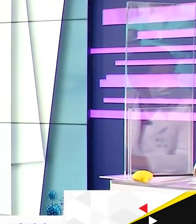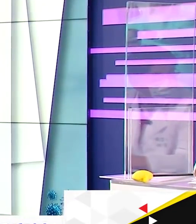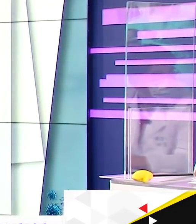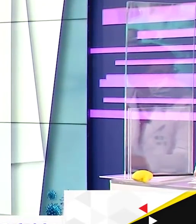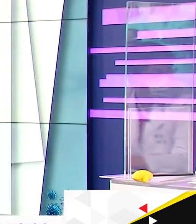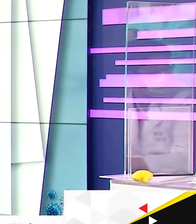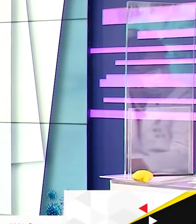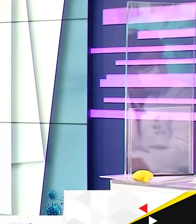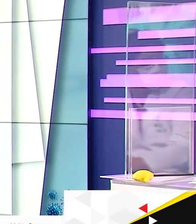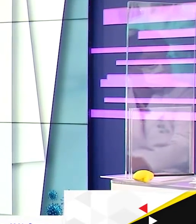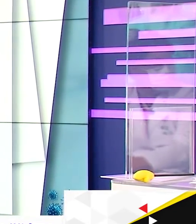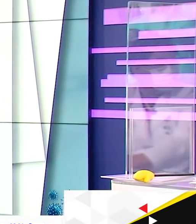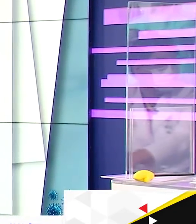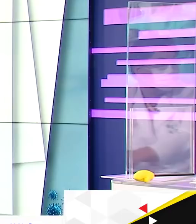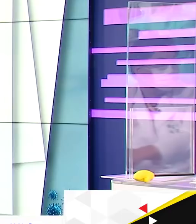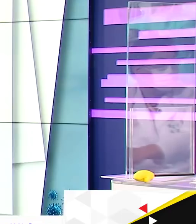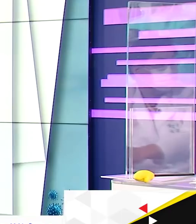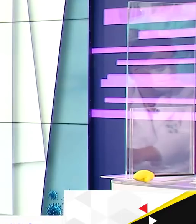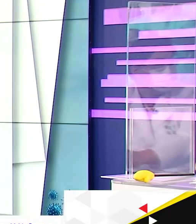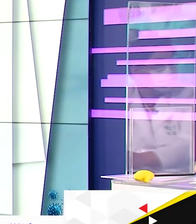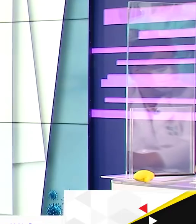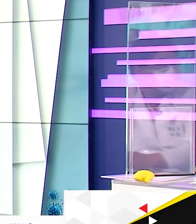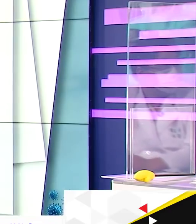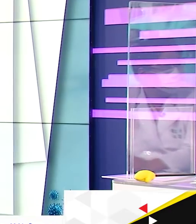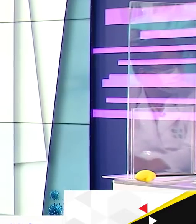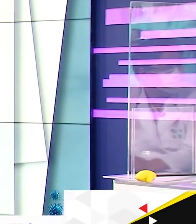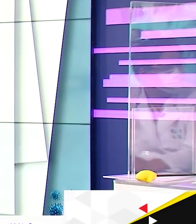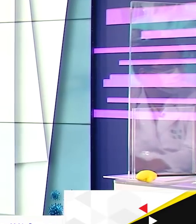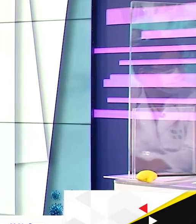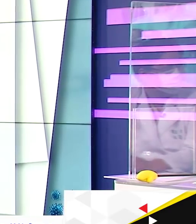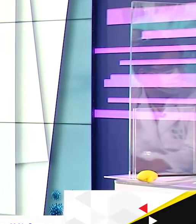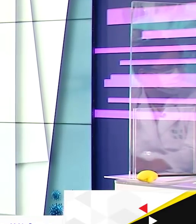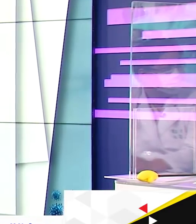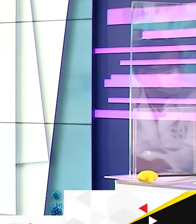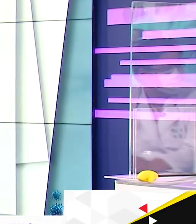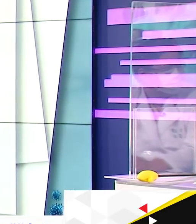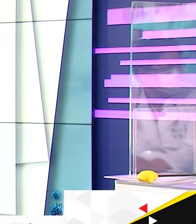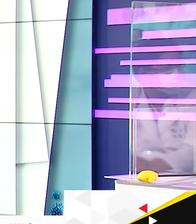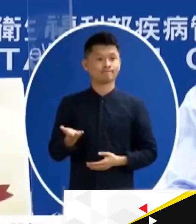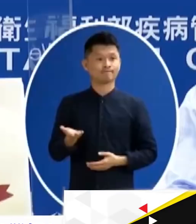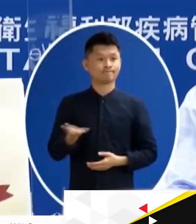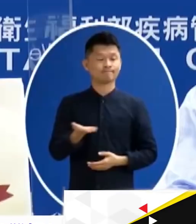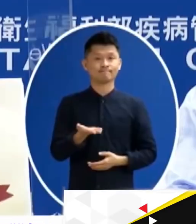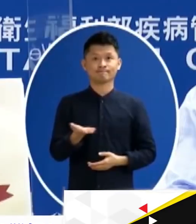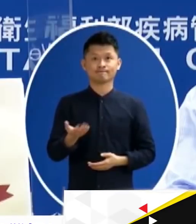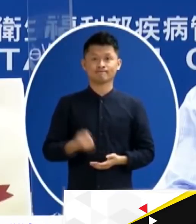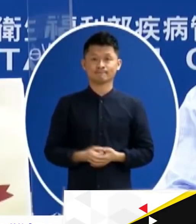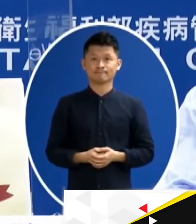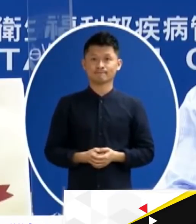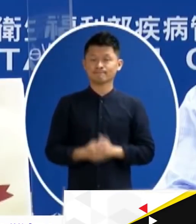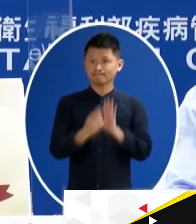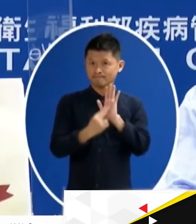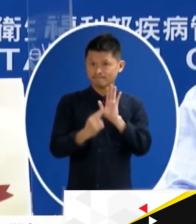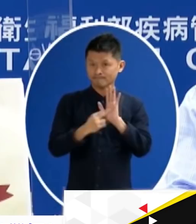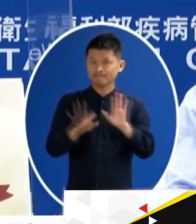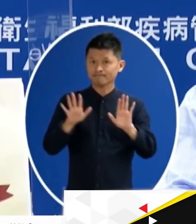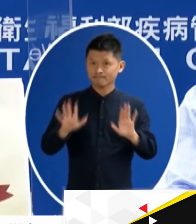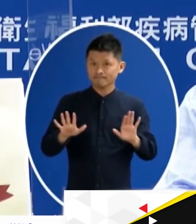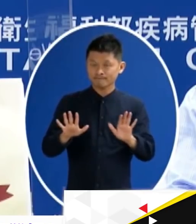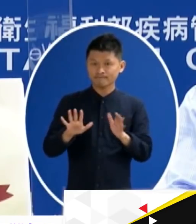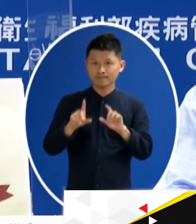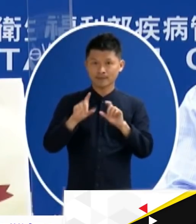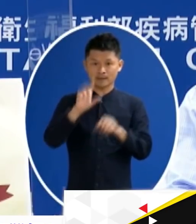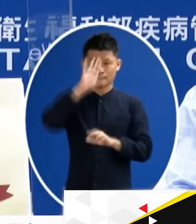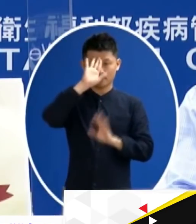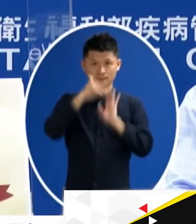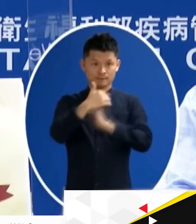我们也来捐啊，日本捐我们也来捐，我们收不收呢？ 现在的疫苗进口都